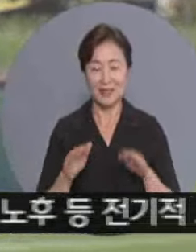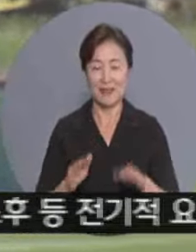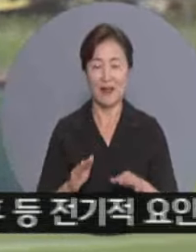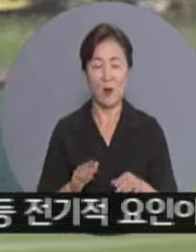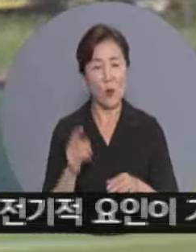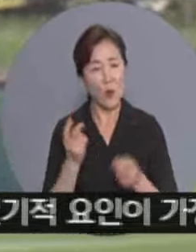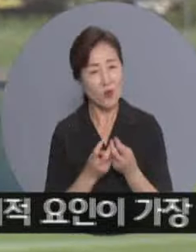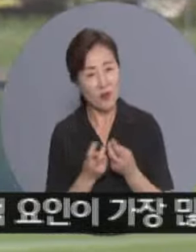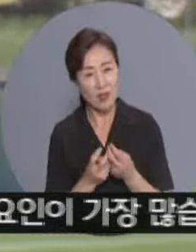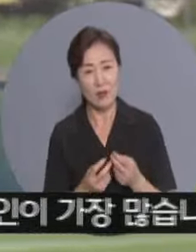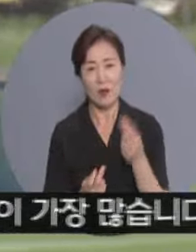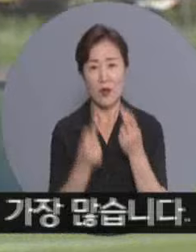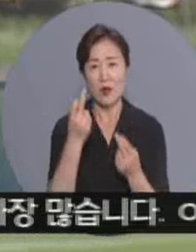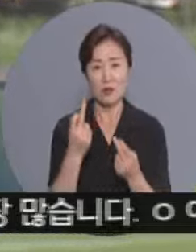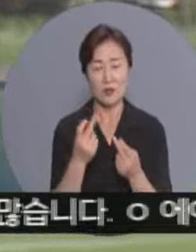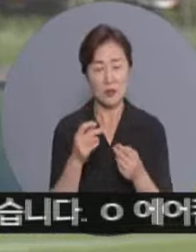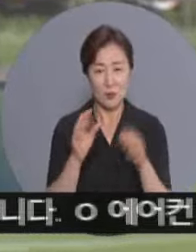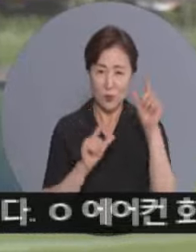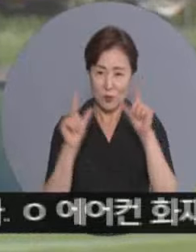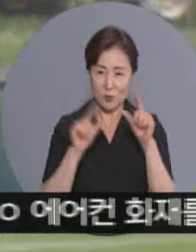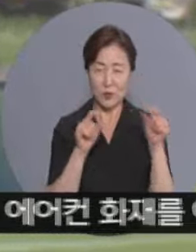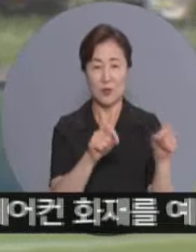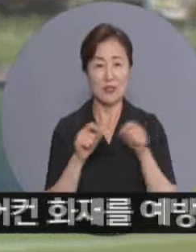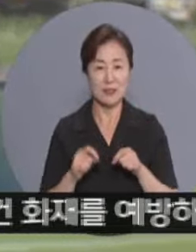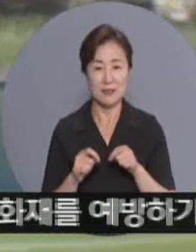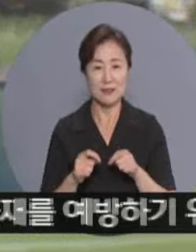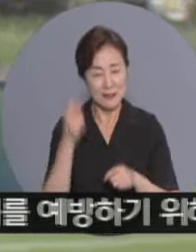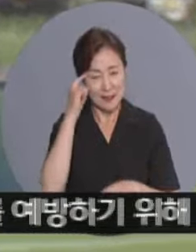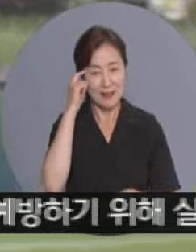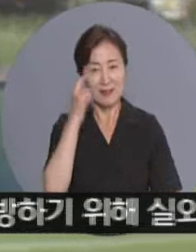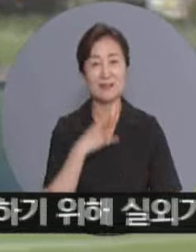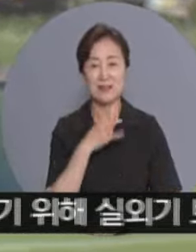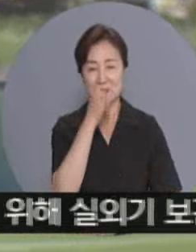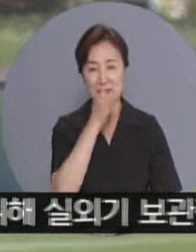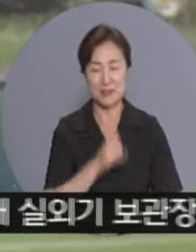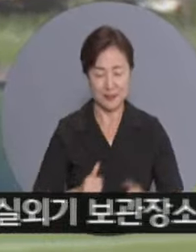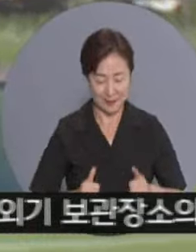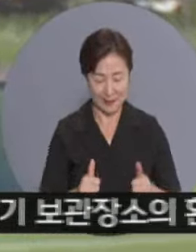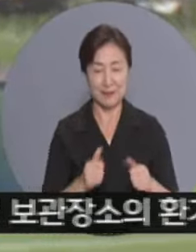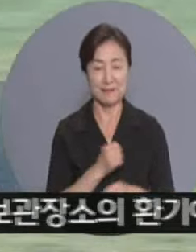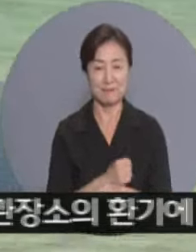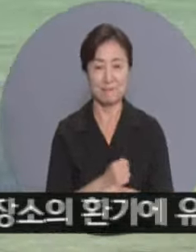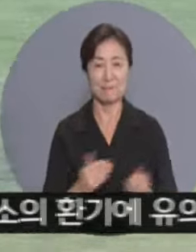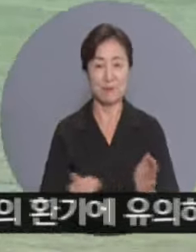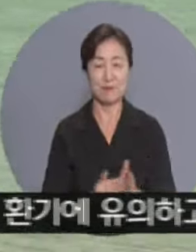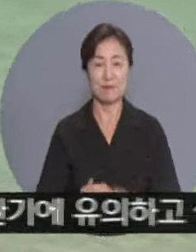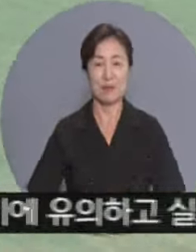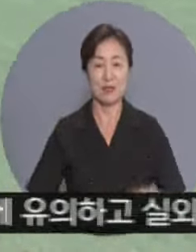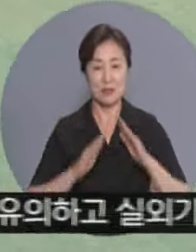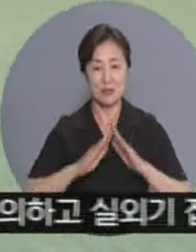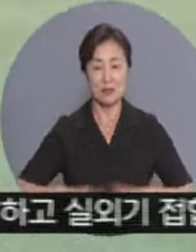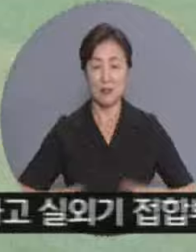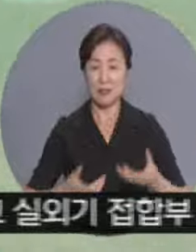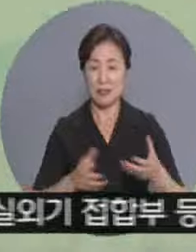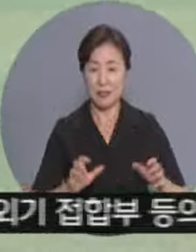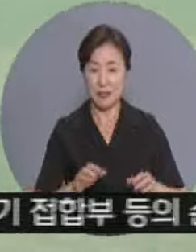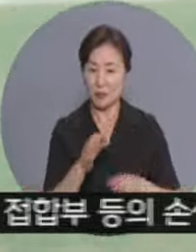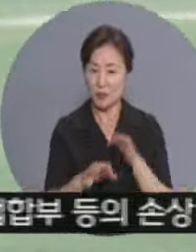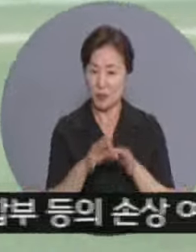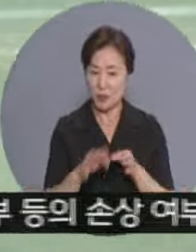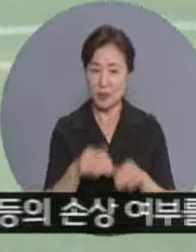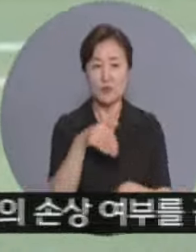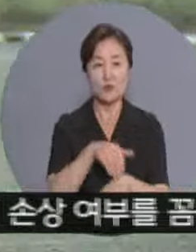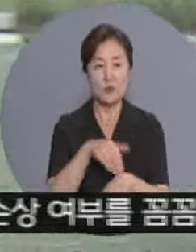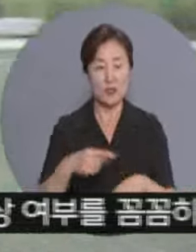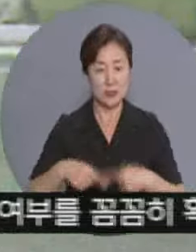저 형들처럼 경기를 뛸 수 있는지 또 맨날 생각을 해서 열심히 하다 보니까. 전남 드래곤즈는 프로팀 훈련